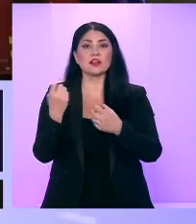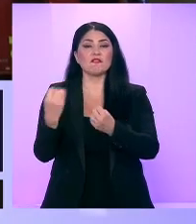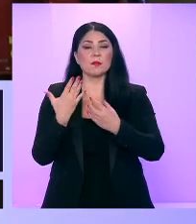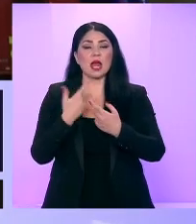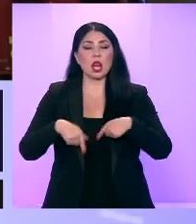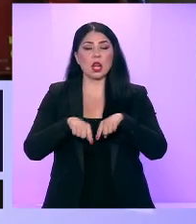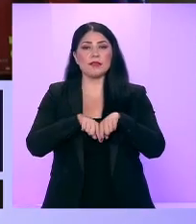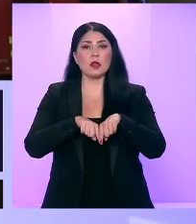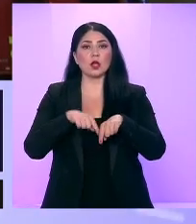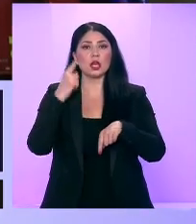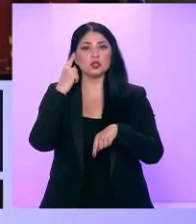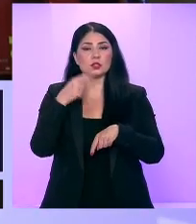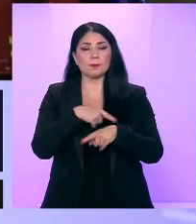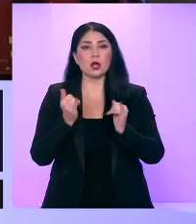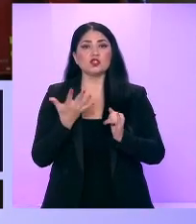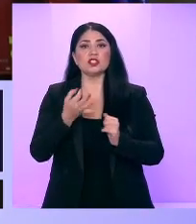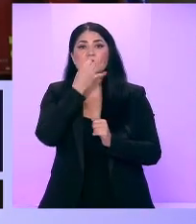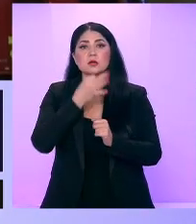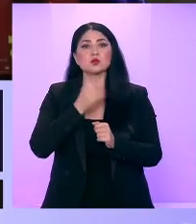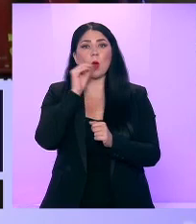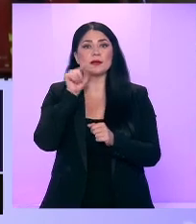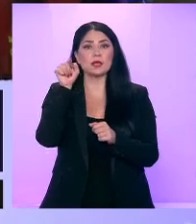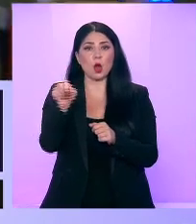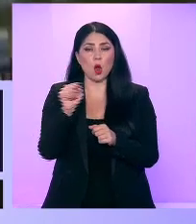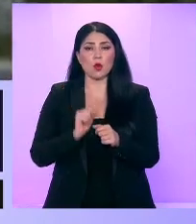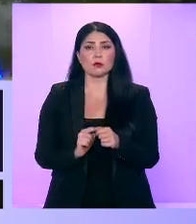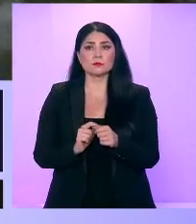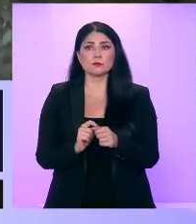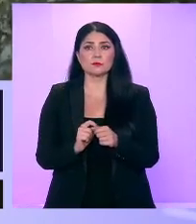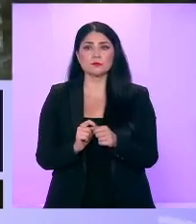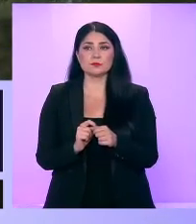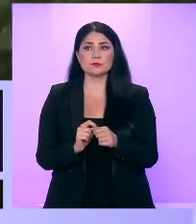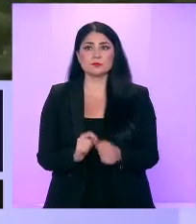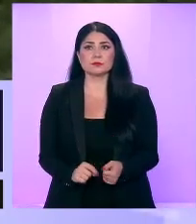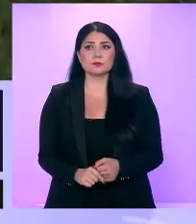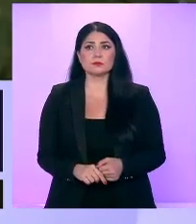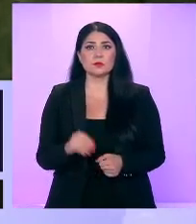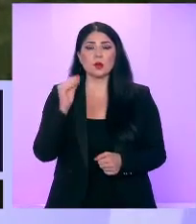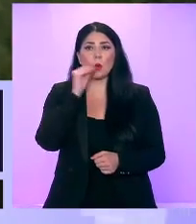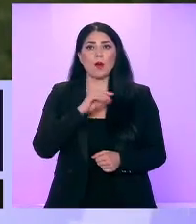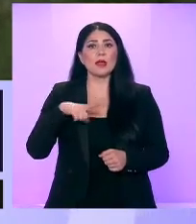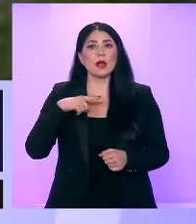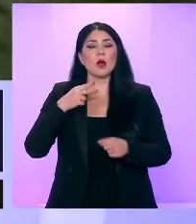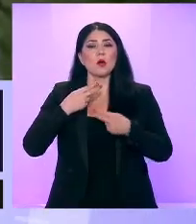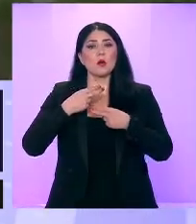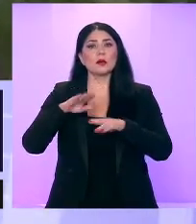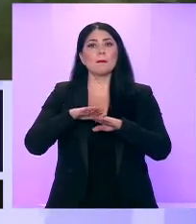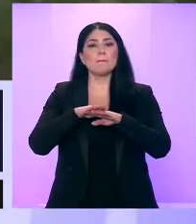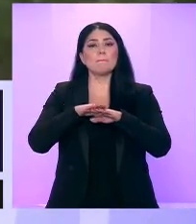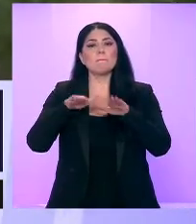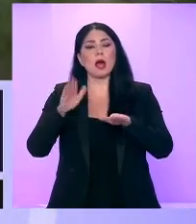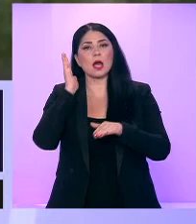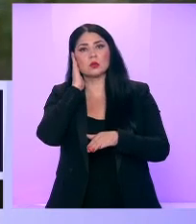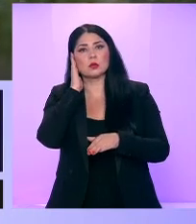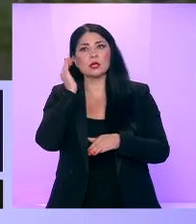care le avem până în aceste momente și din spusele celor de acolo, reiese faptul că ei erau încă în paturi în momentul în care s-a întâmplat această